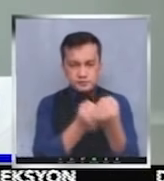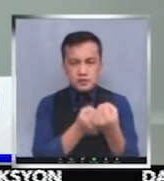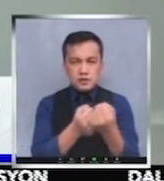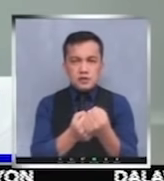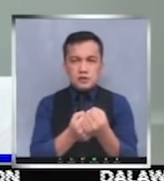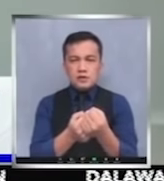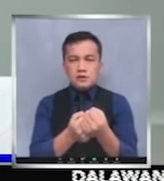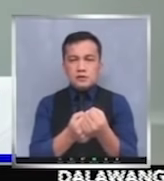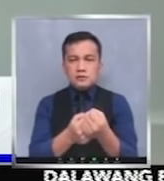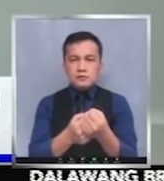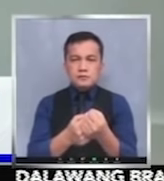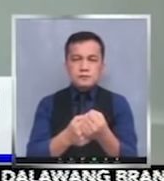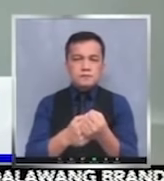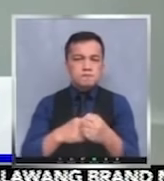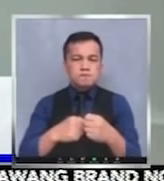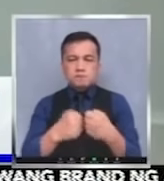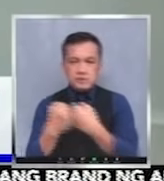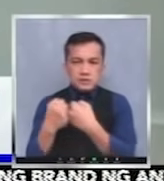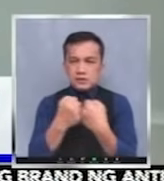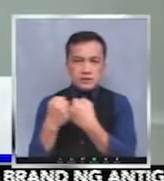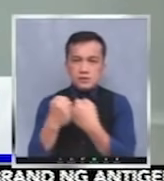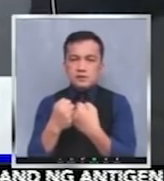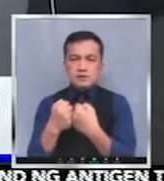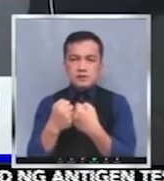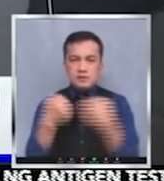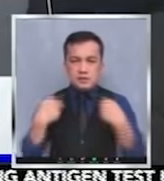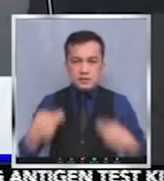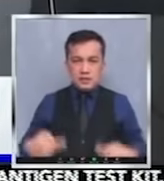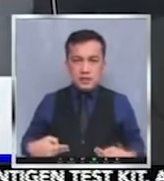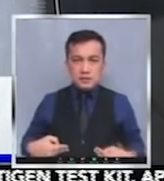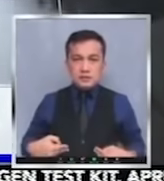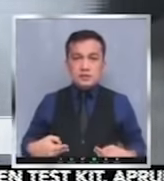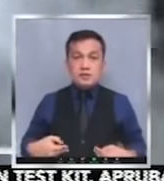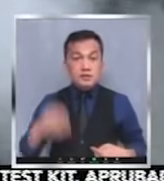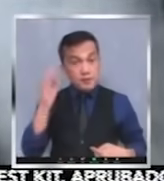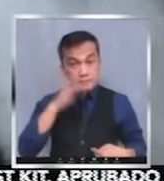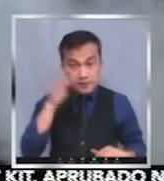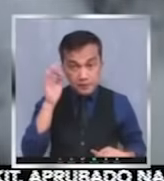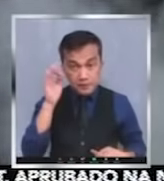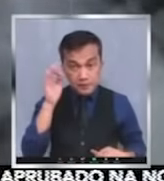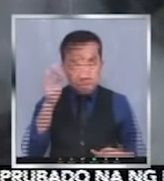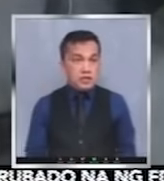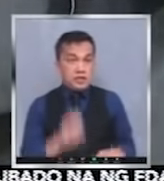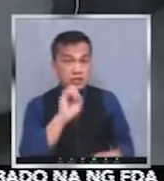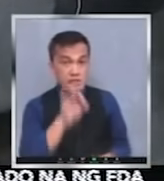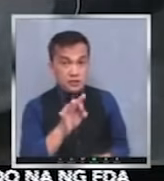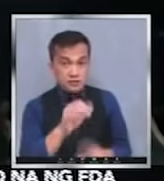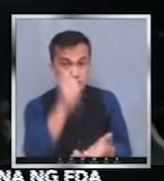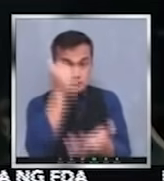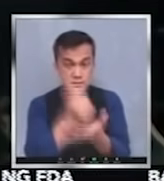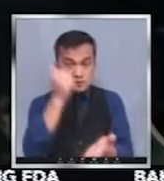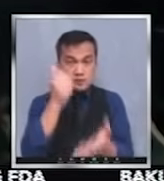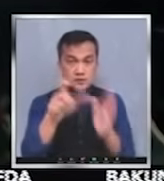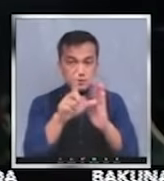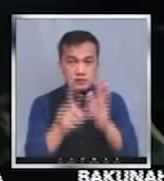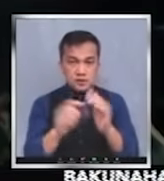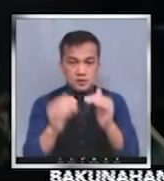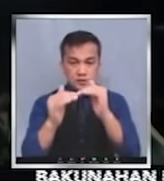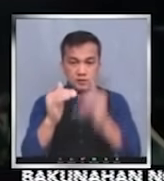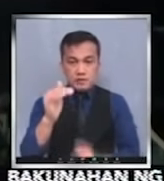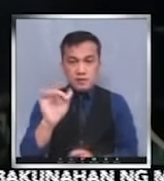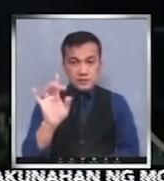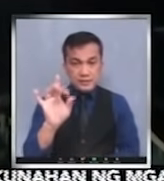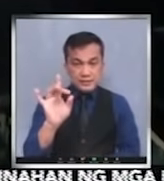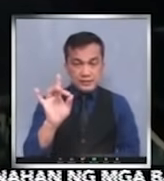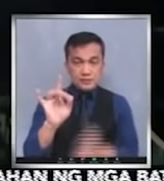ang kalusugan ng mamamayang Pilipino. Kapag naging batas, ibababa raw sa 18 years old ang edad ng mga maaring